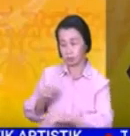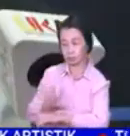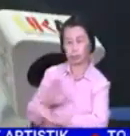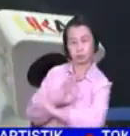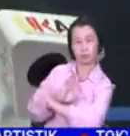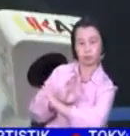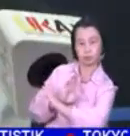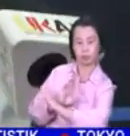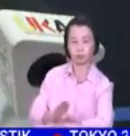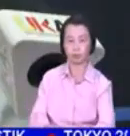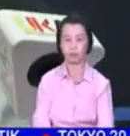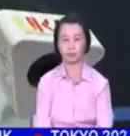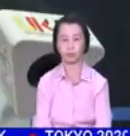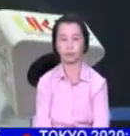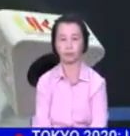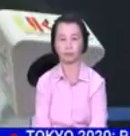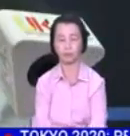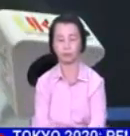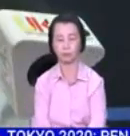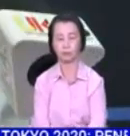COVID-19.